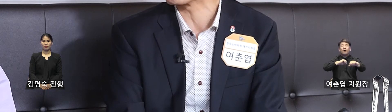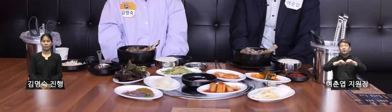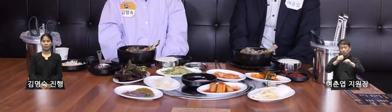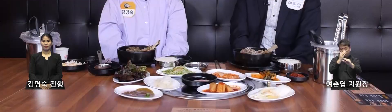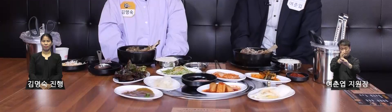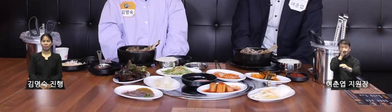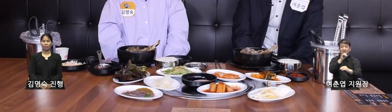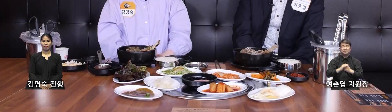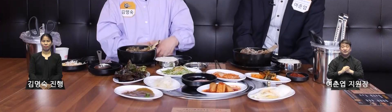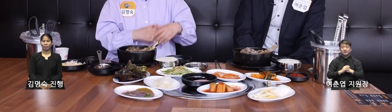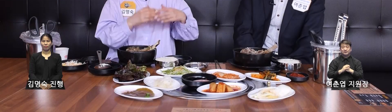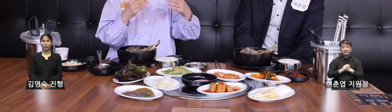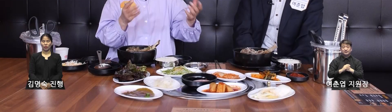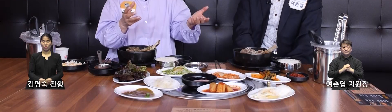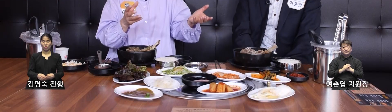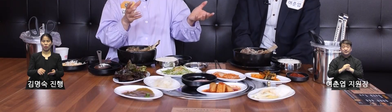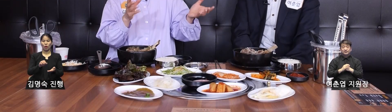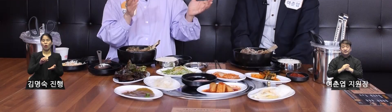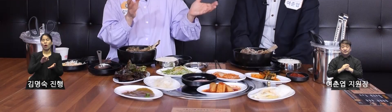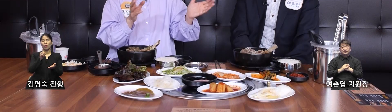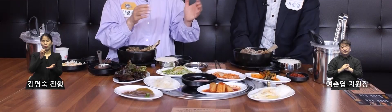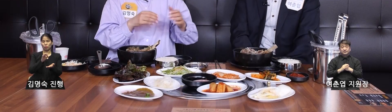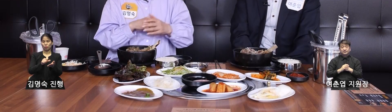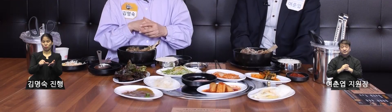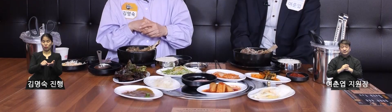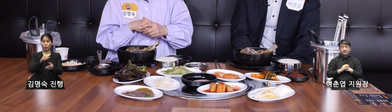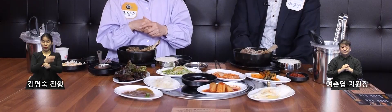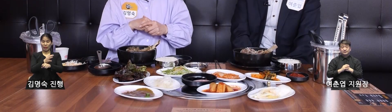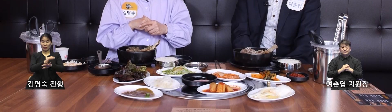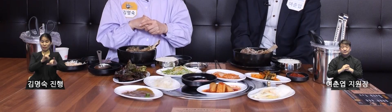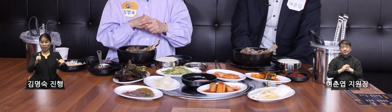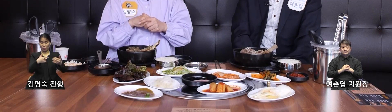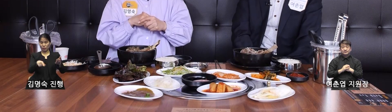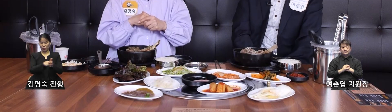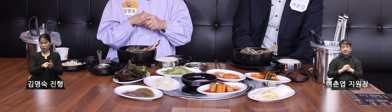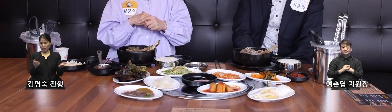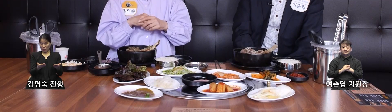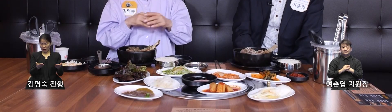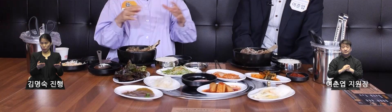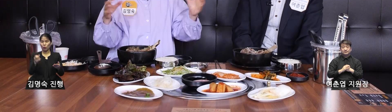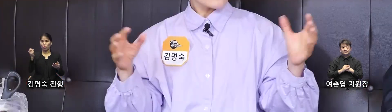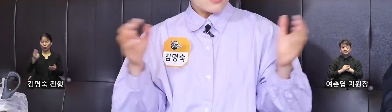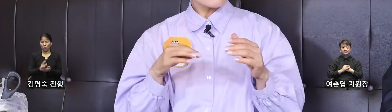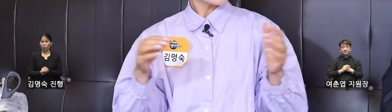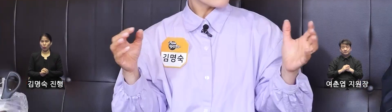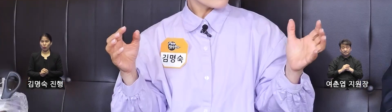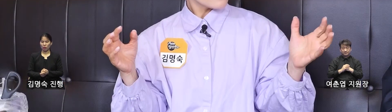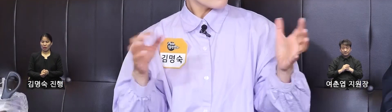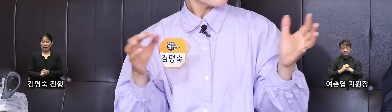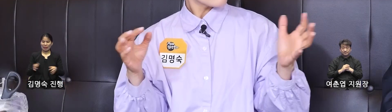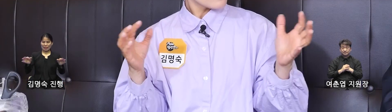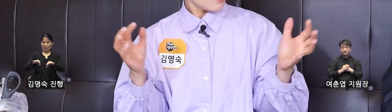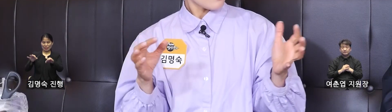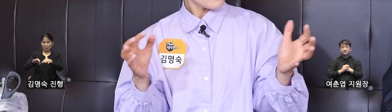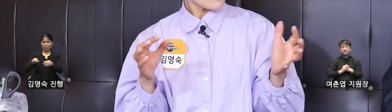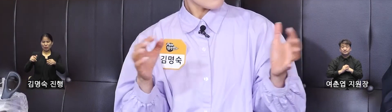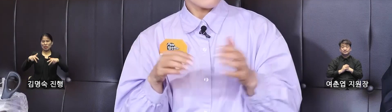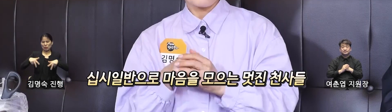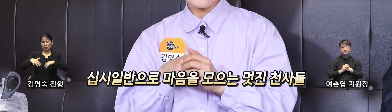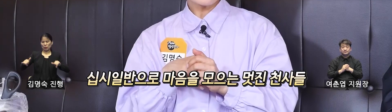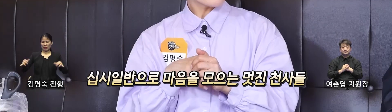하고 있습니다. 그냥 소비자들을 위해서 일해주시는 것뿐만이 아니라 또 그렇게 그냥 또 기금을 직원들이